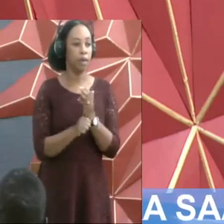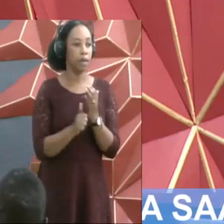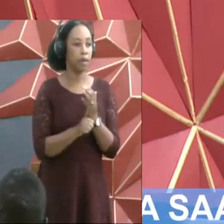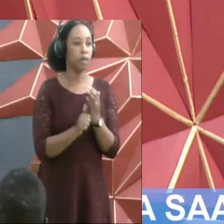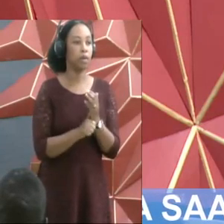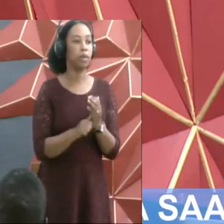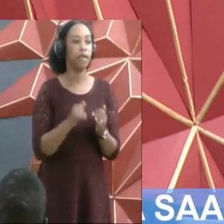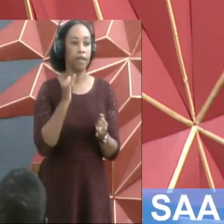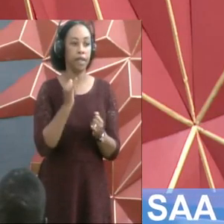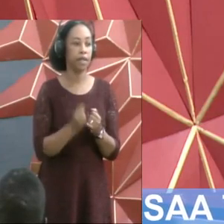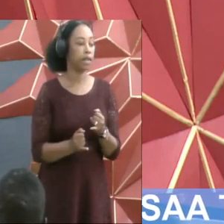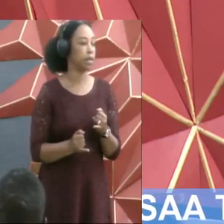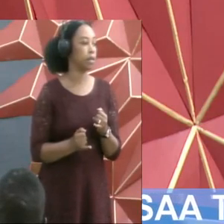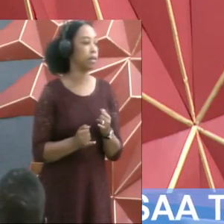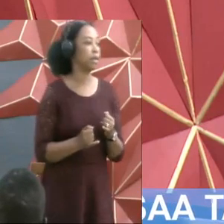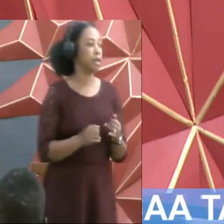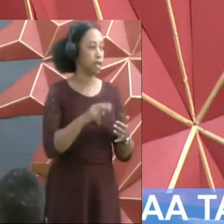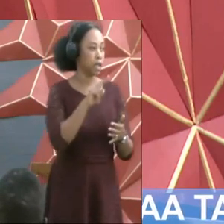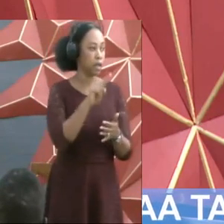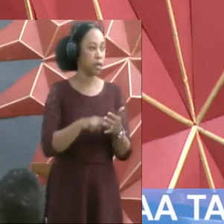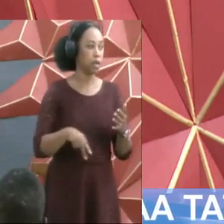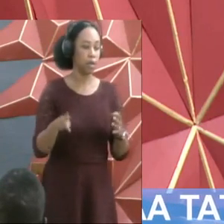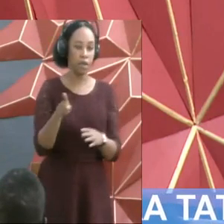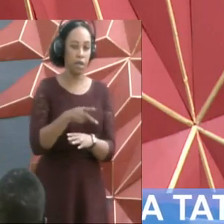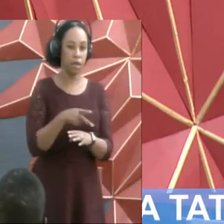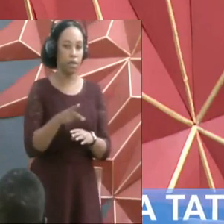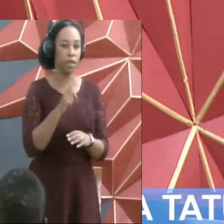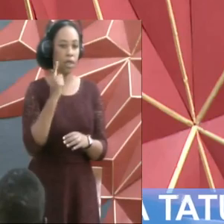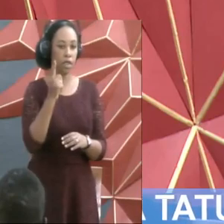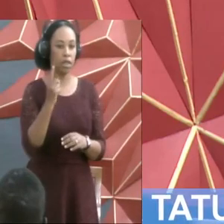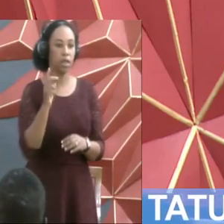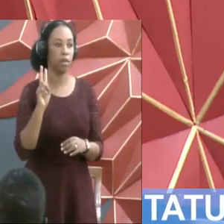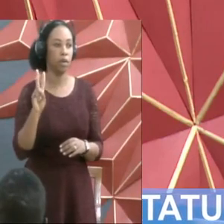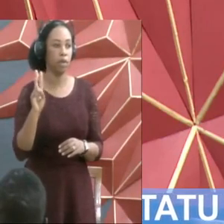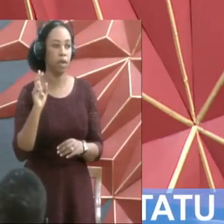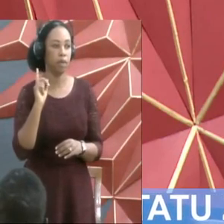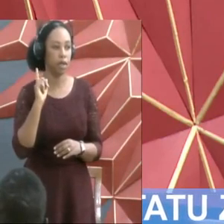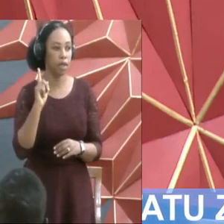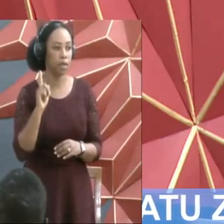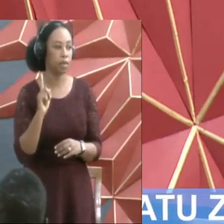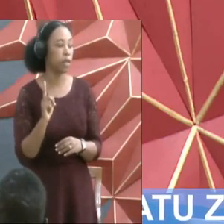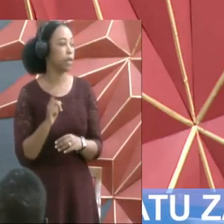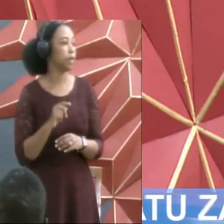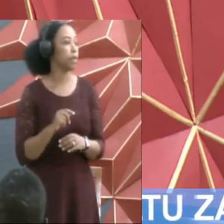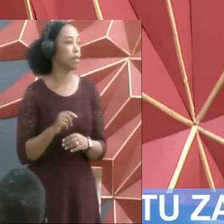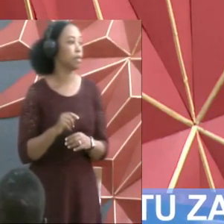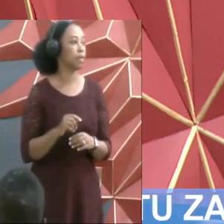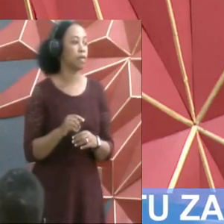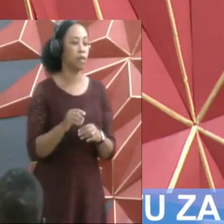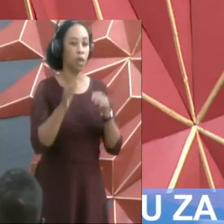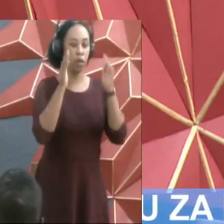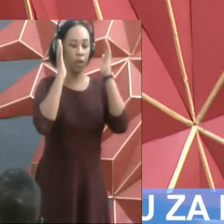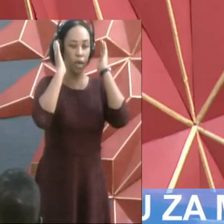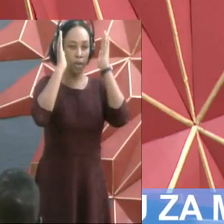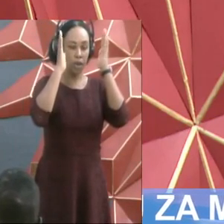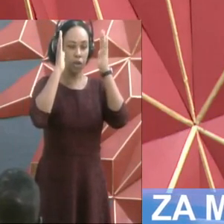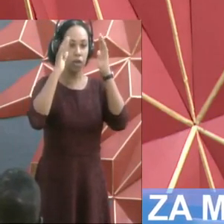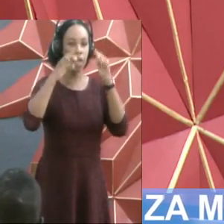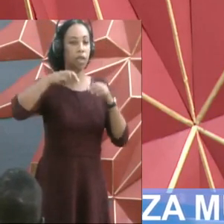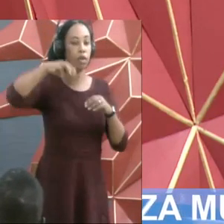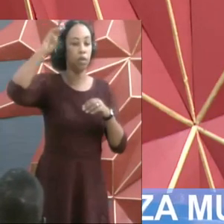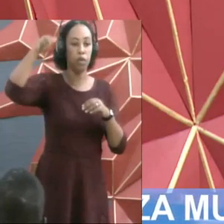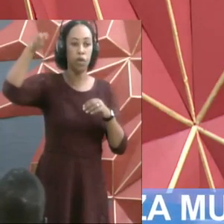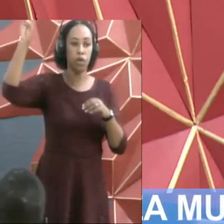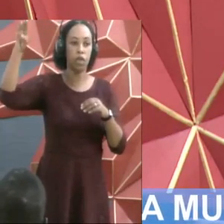impossibles deviennent possibles. Lisons Psaume 121. Nduburira amaso yanjye ku